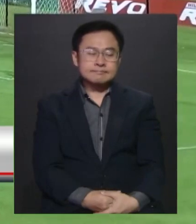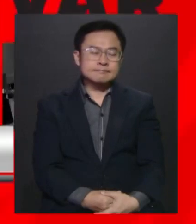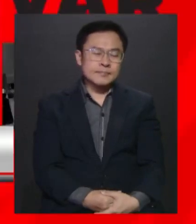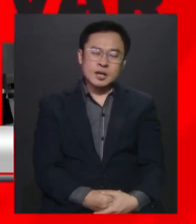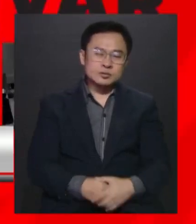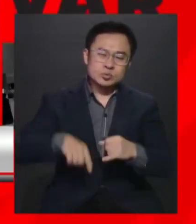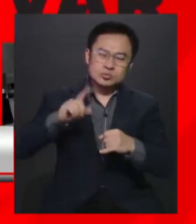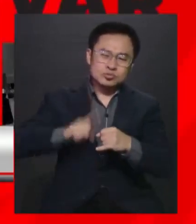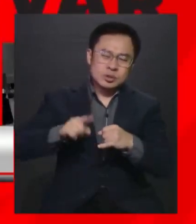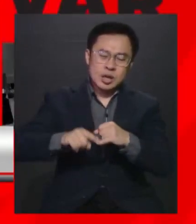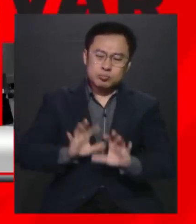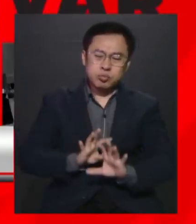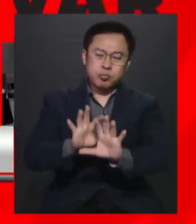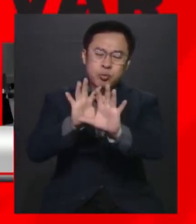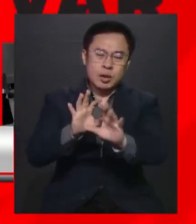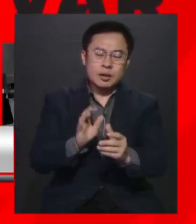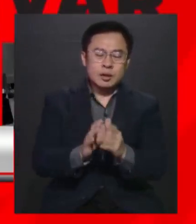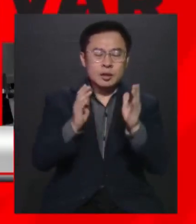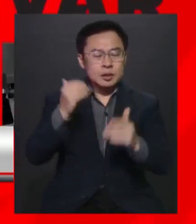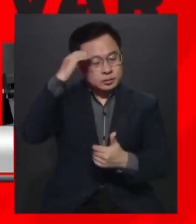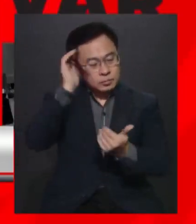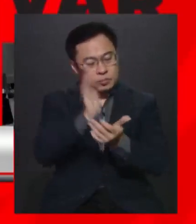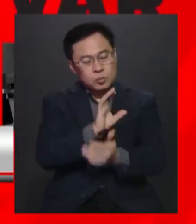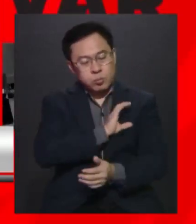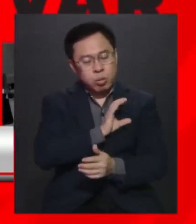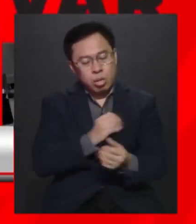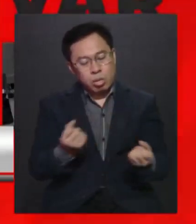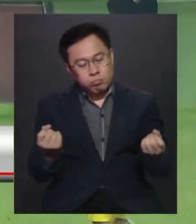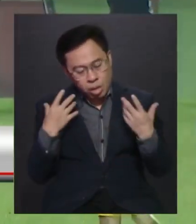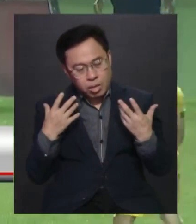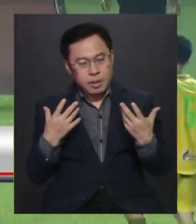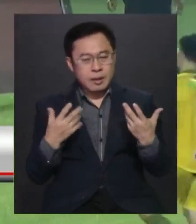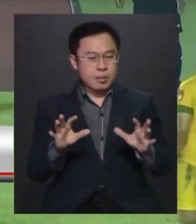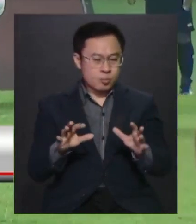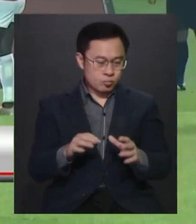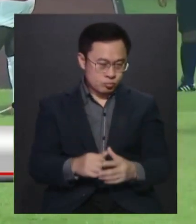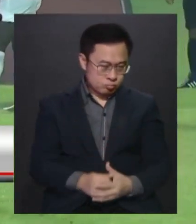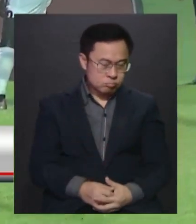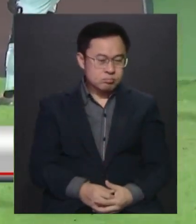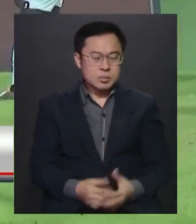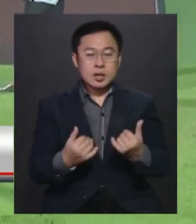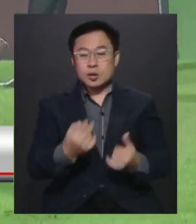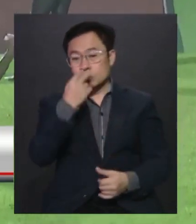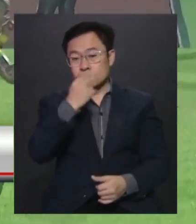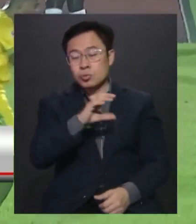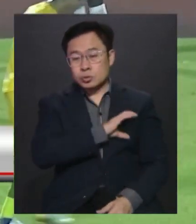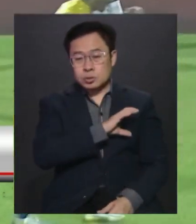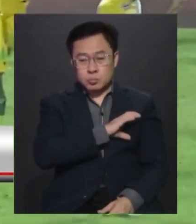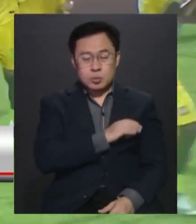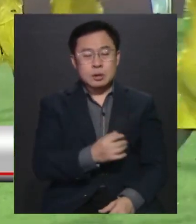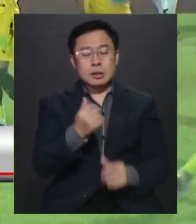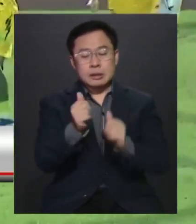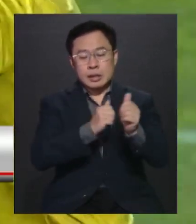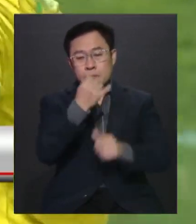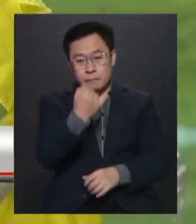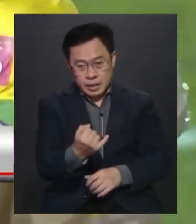ติมเกมมากหน่อยอาจจะไม่ค่อยมีแรงใช้แรงหมดไปแล้วตอนช่วงต้น ใช่นะแล้วเดี๋ยวสถานการณ์ของเทโรนี่ในสนามก็แ